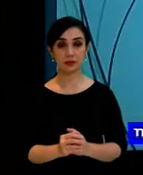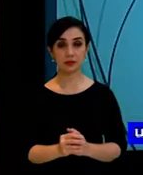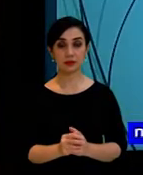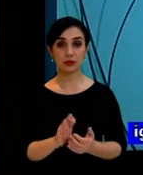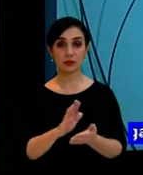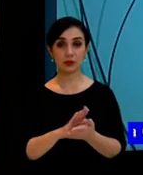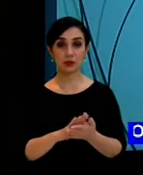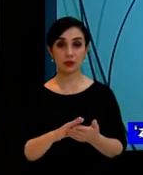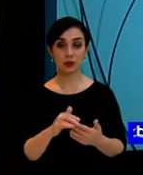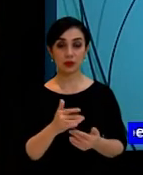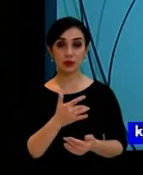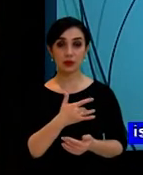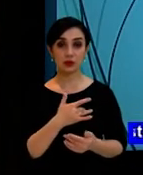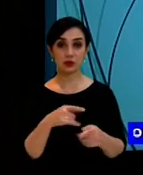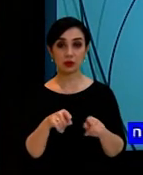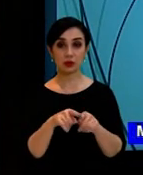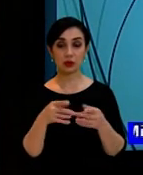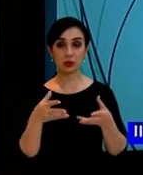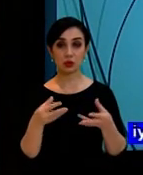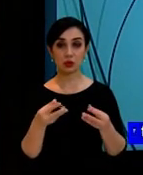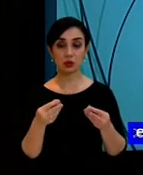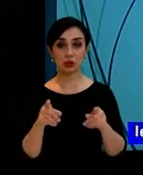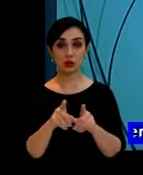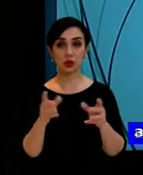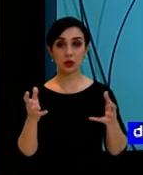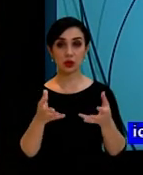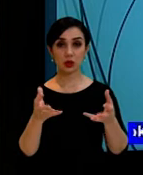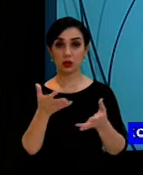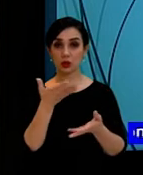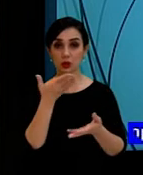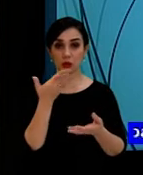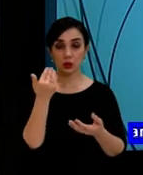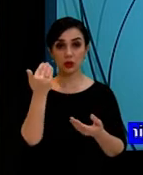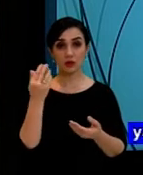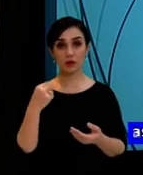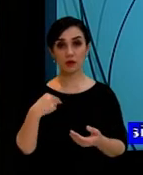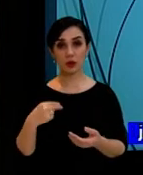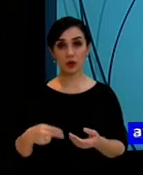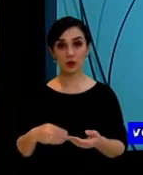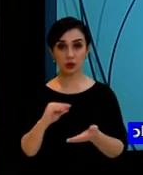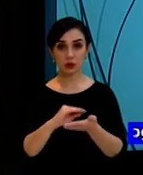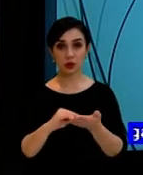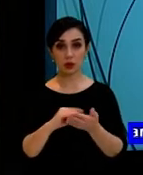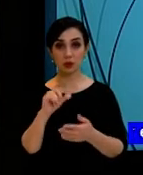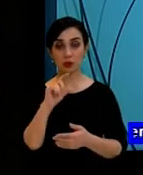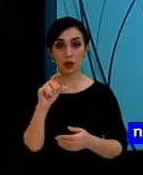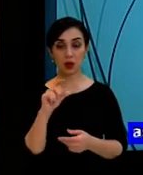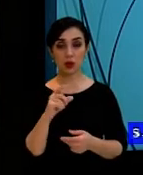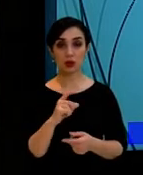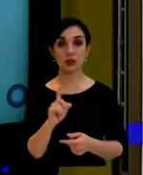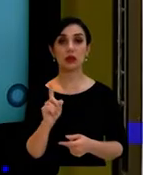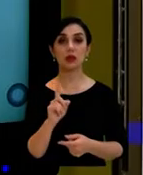Toza vijdon kabi yumshoq yostiq yo'q, dedi fransuz maqoli. Nega shunday